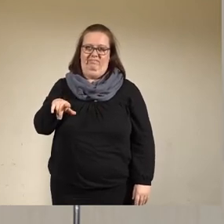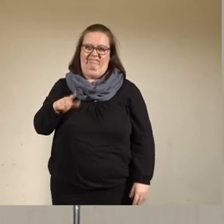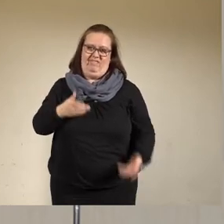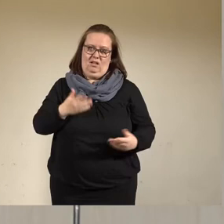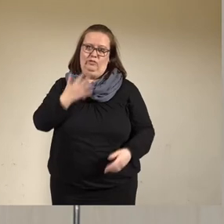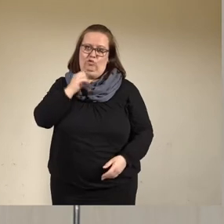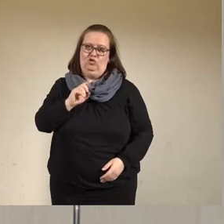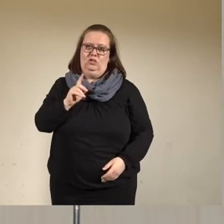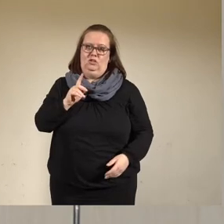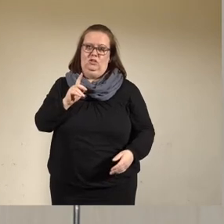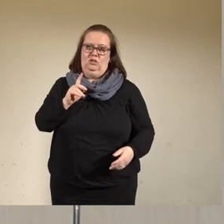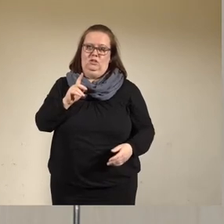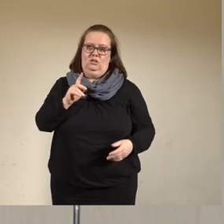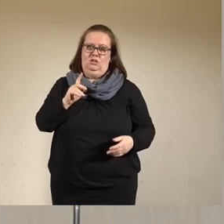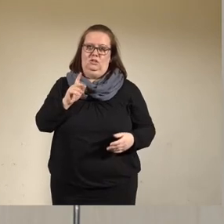gewünscht, wenn